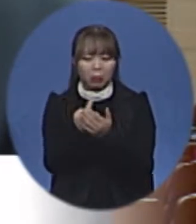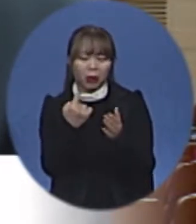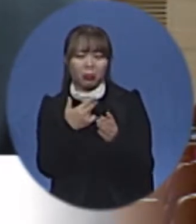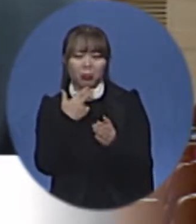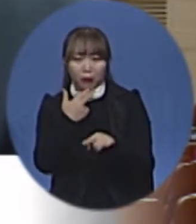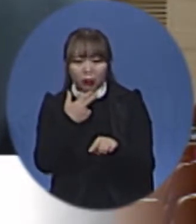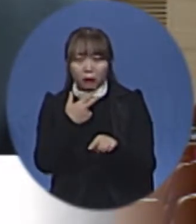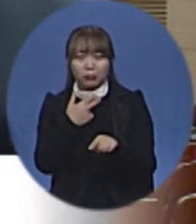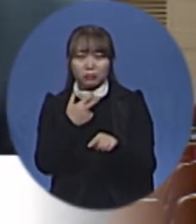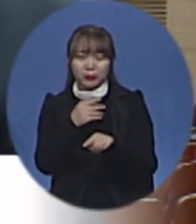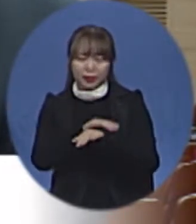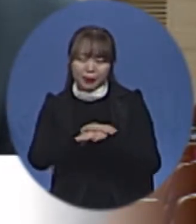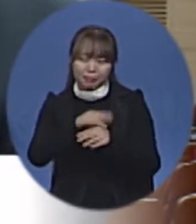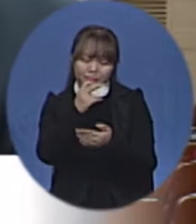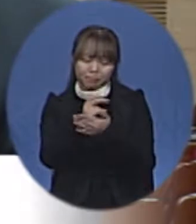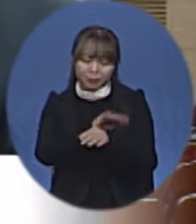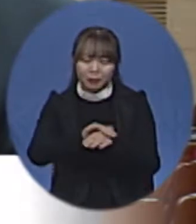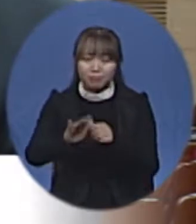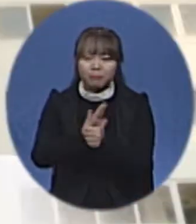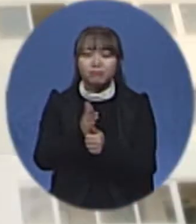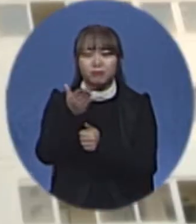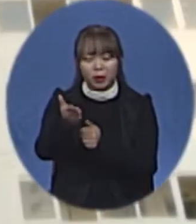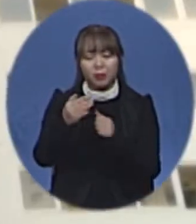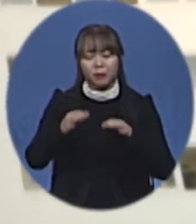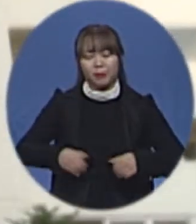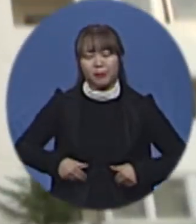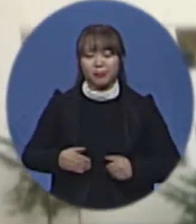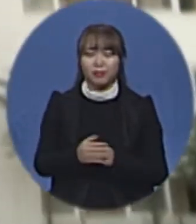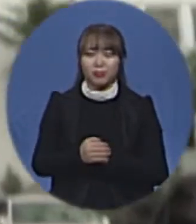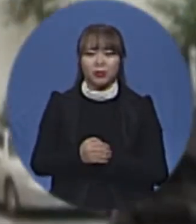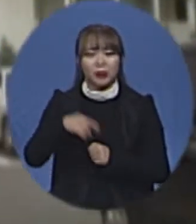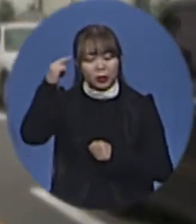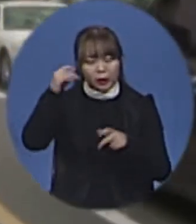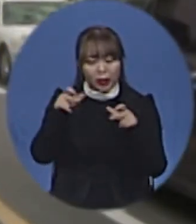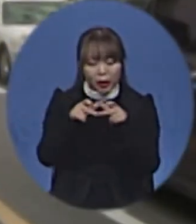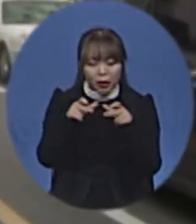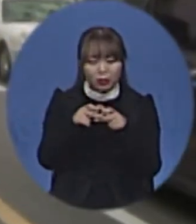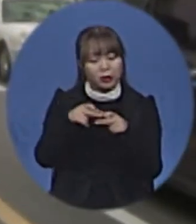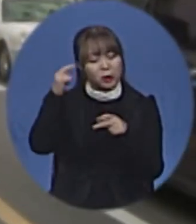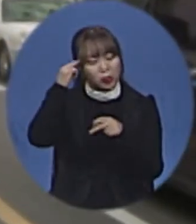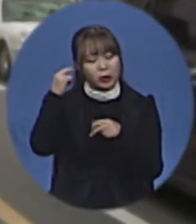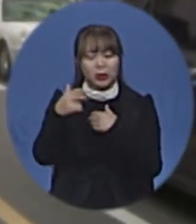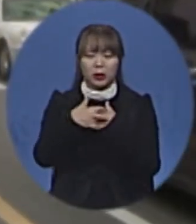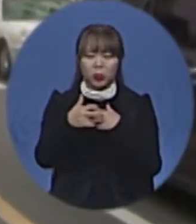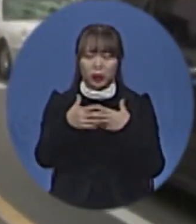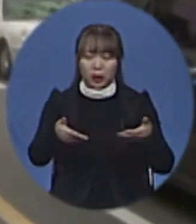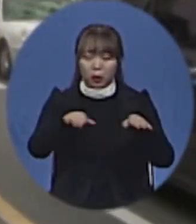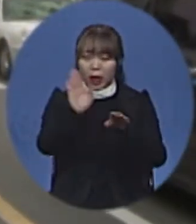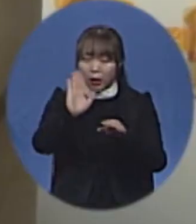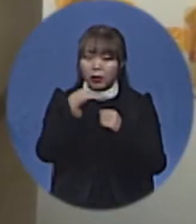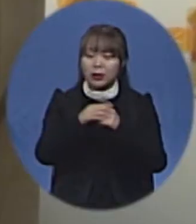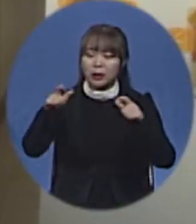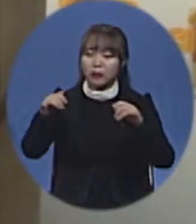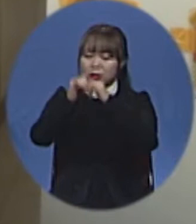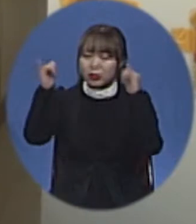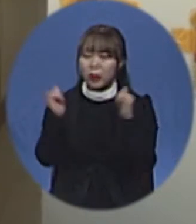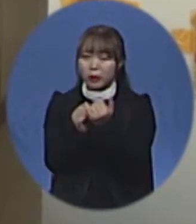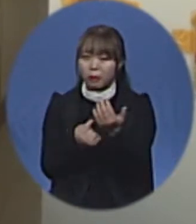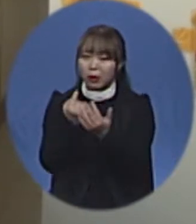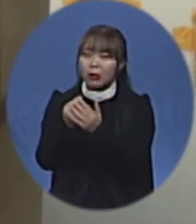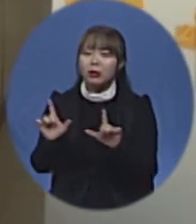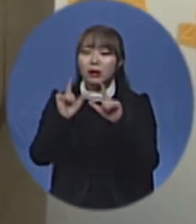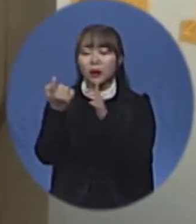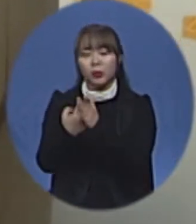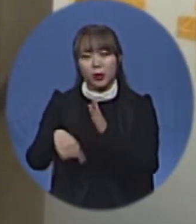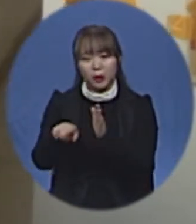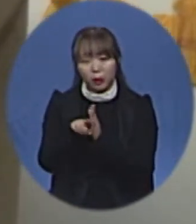꼭 제도적으로 서비스를 받을 수 있도록 하겠습니다. 정신장애인들이 정신의료기관이 아닌 지역사회에서 함께 살아가기